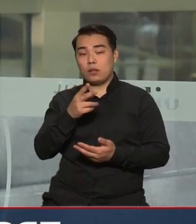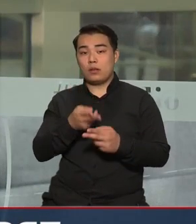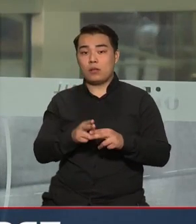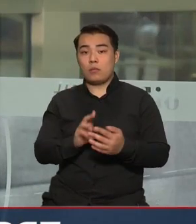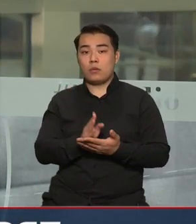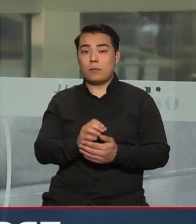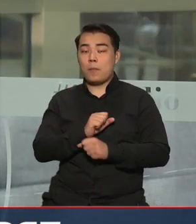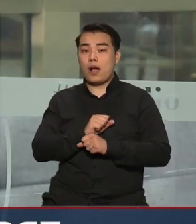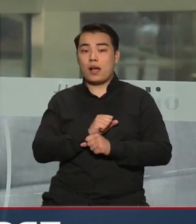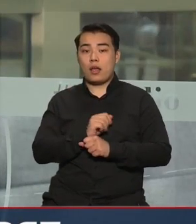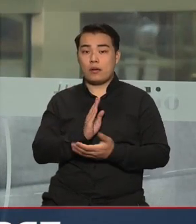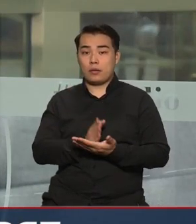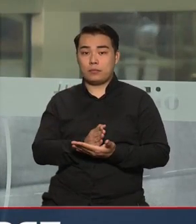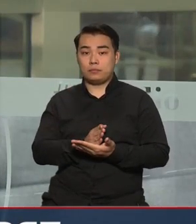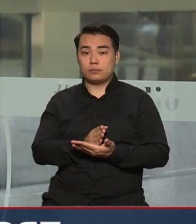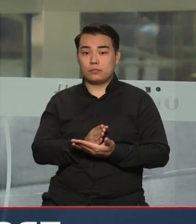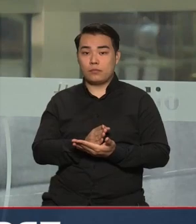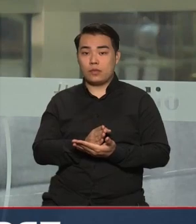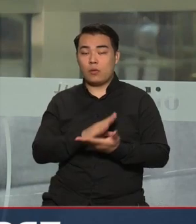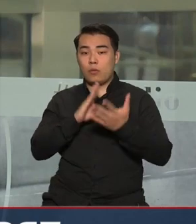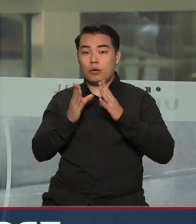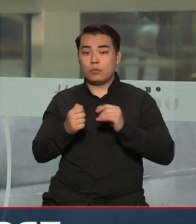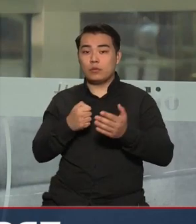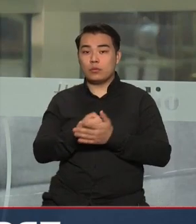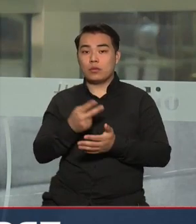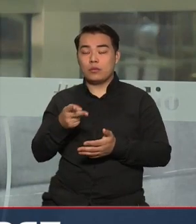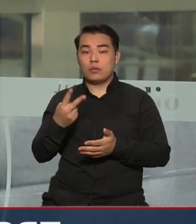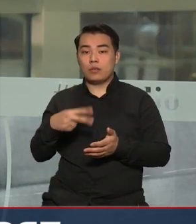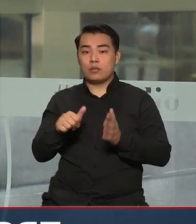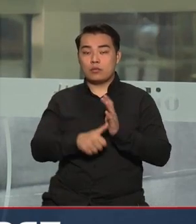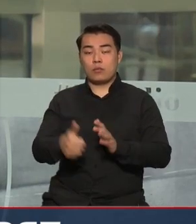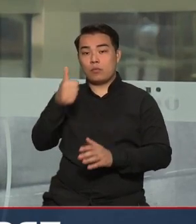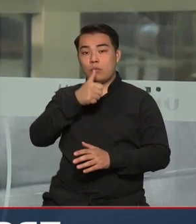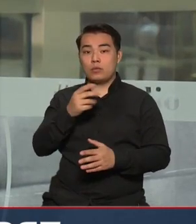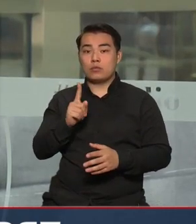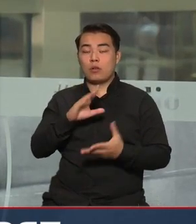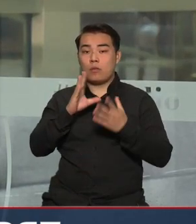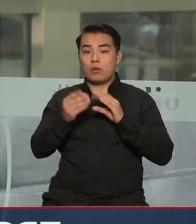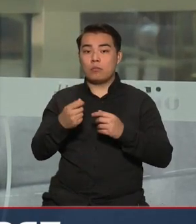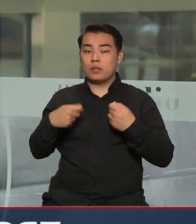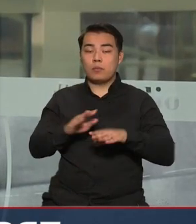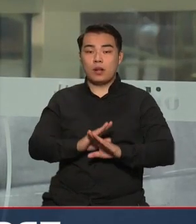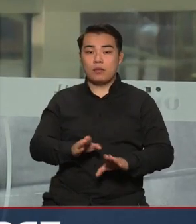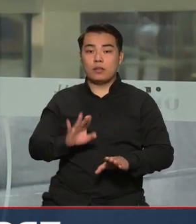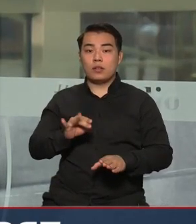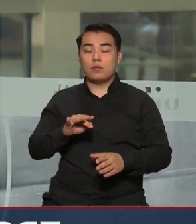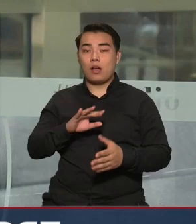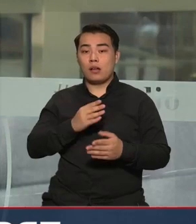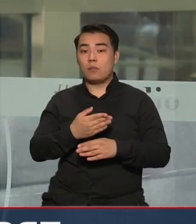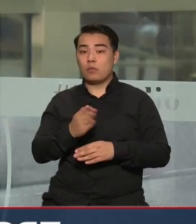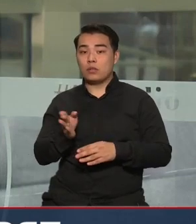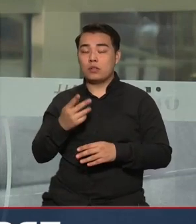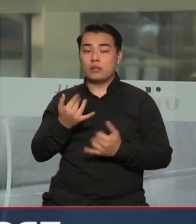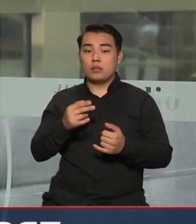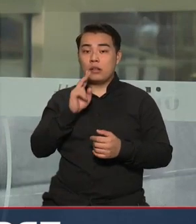объявить еще моратории. Вообще там до 2026 года, чтобы вообще не продавались, а потом с 2026 года плюс 2